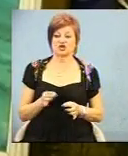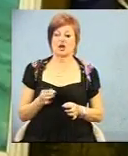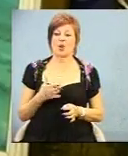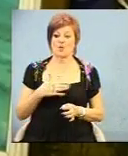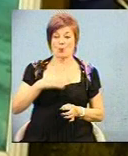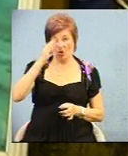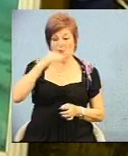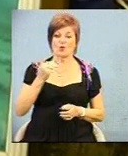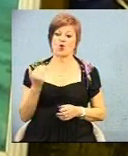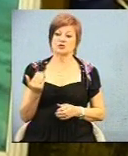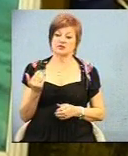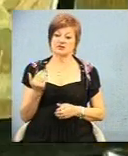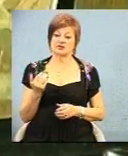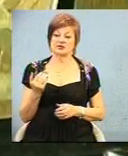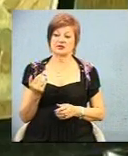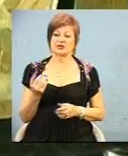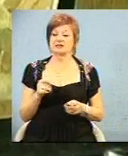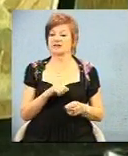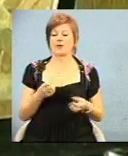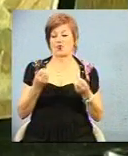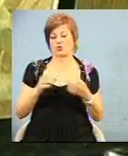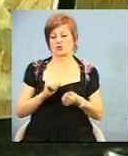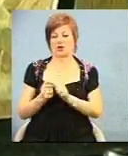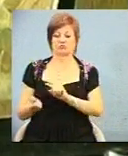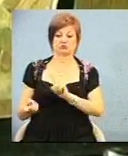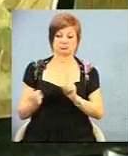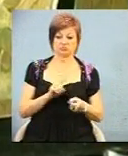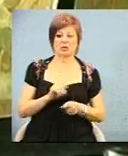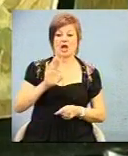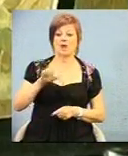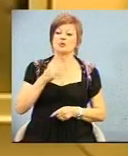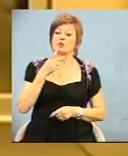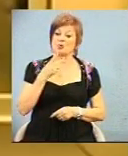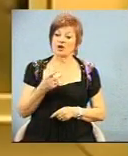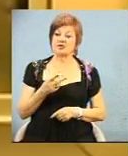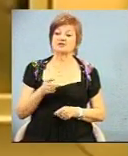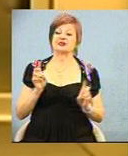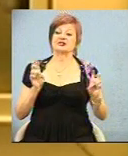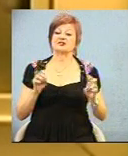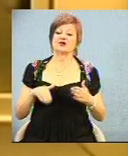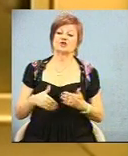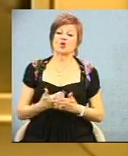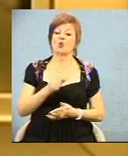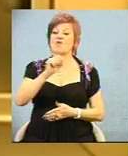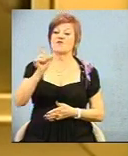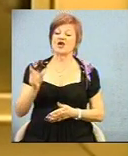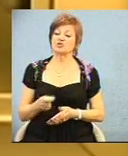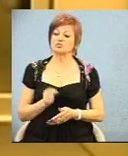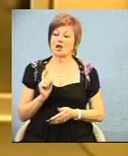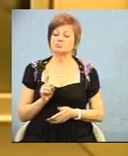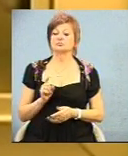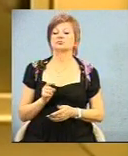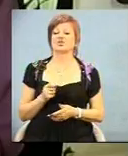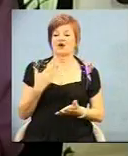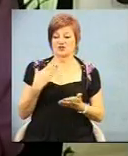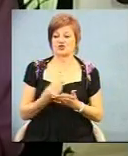моєго отця, і самого простого. Вот. І показали, у нас как бы, називається це «Нова луна», в общем-то, ми починаємо новий віток в общем-то,